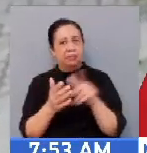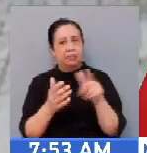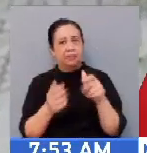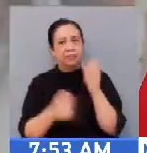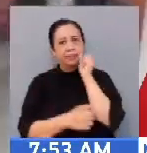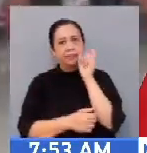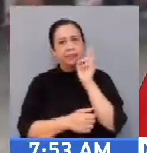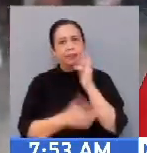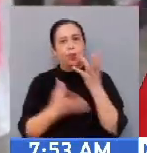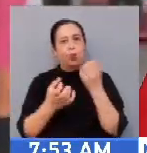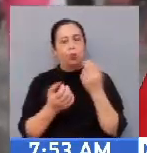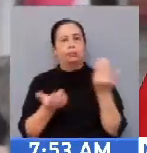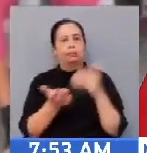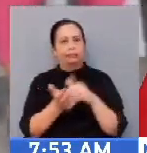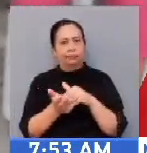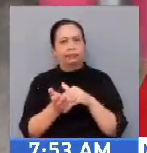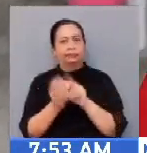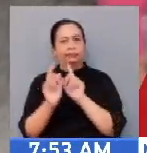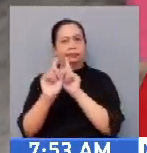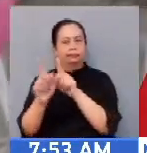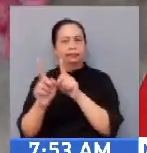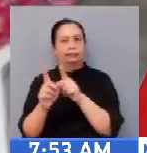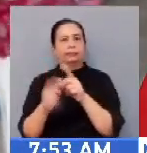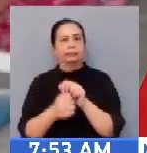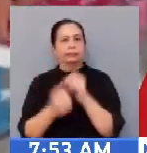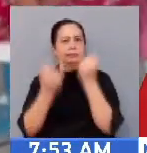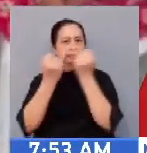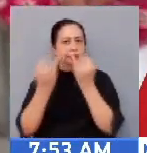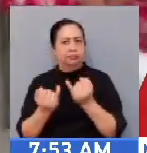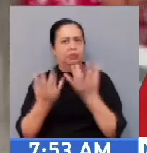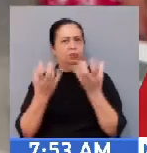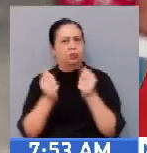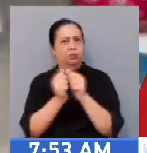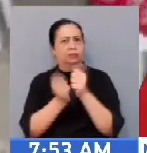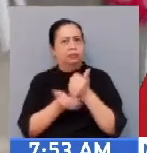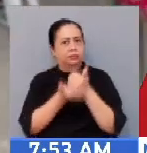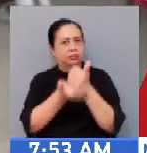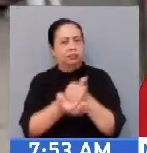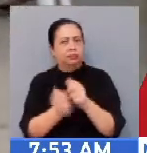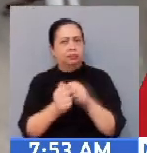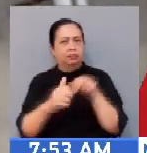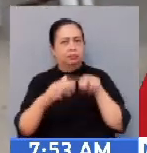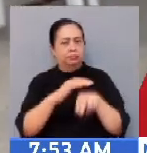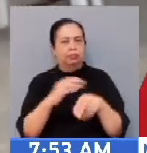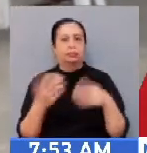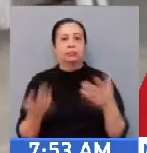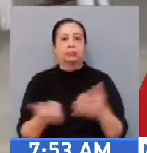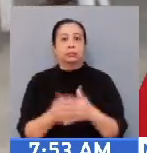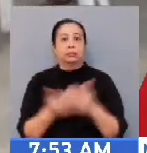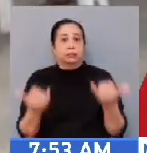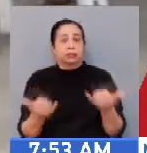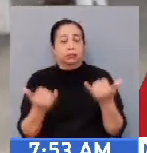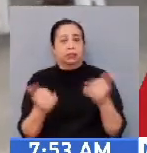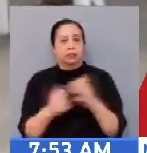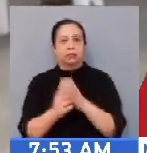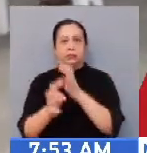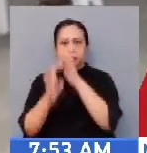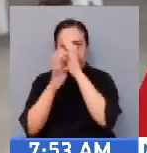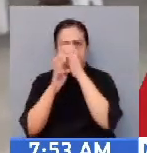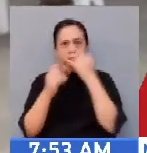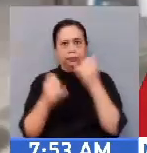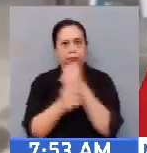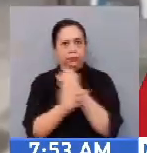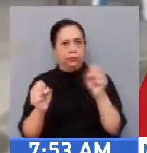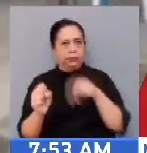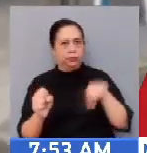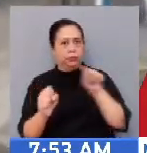niyang idolo. Kung maaari nga raw, gusto niya rin tumulong sa paglilibing. Samantala, ngayon pa lang, higpit na ang seguridad dito. Sa labas ng